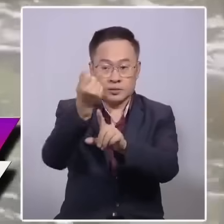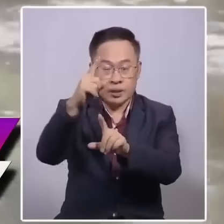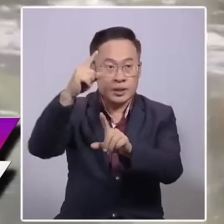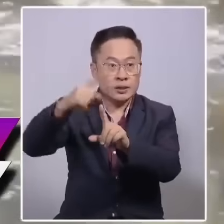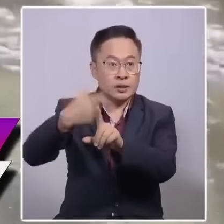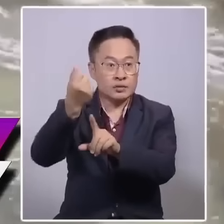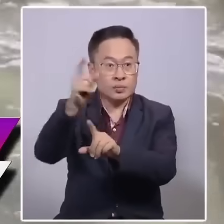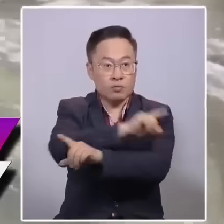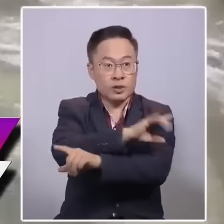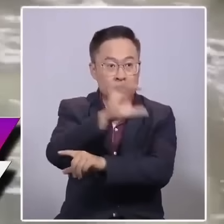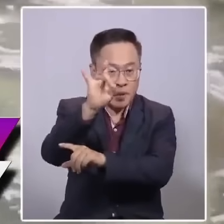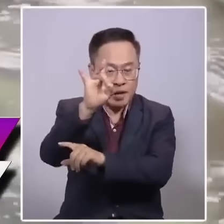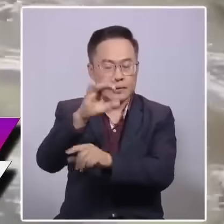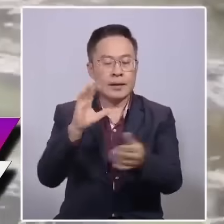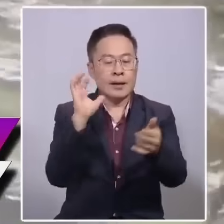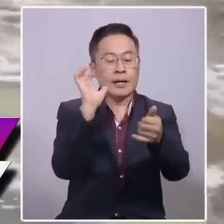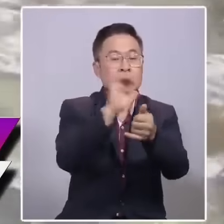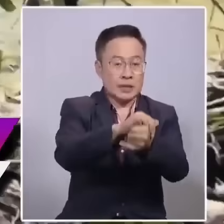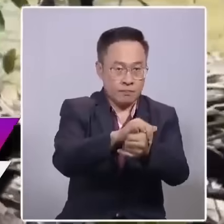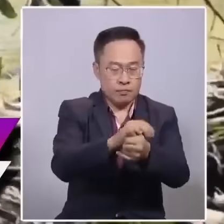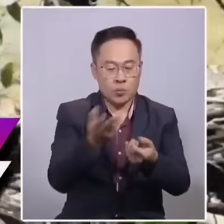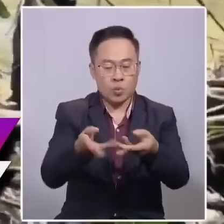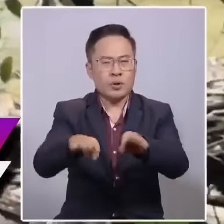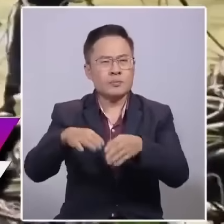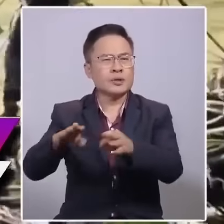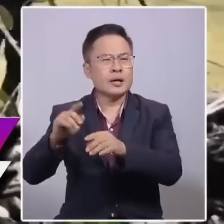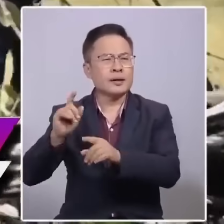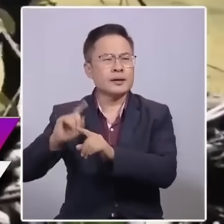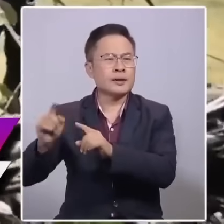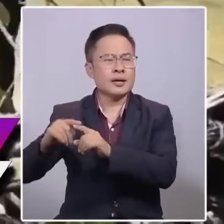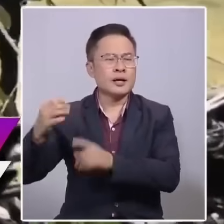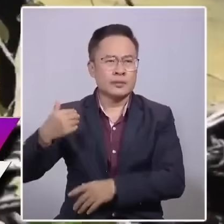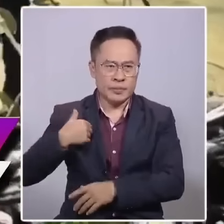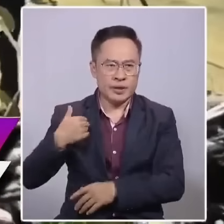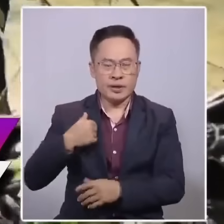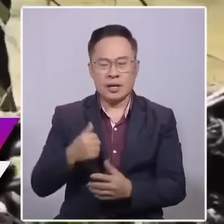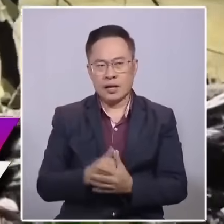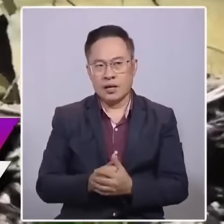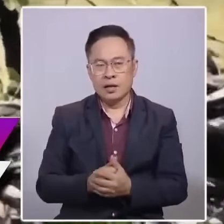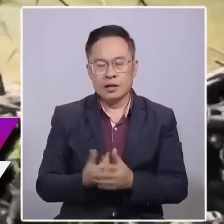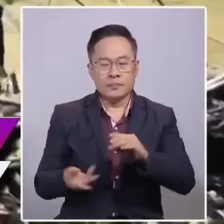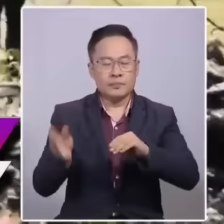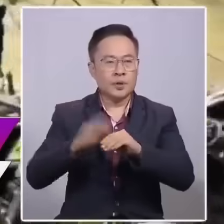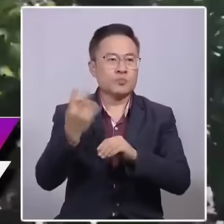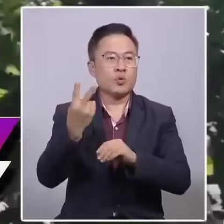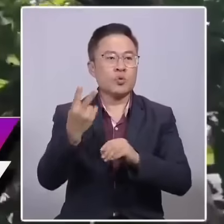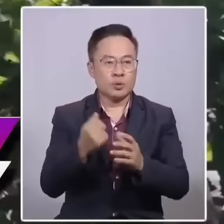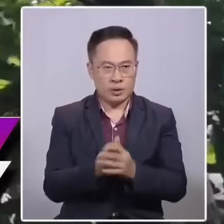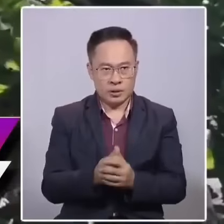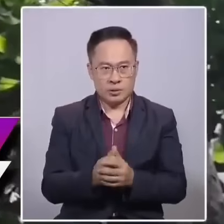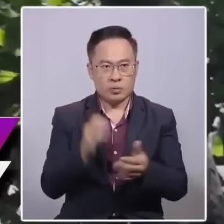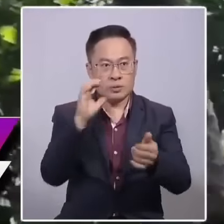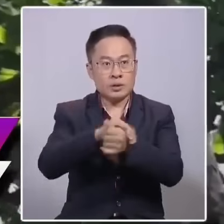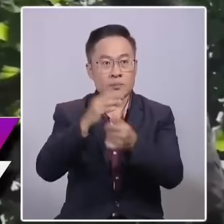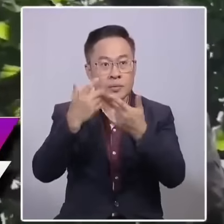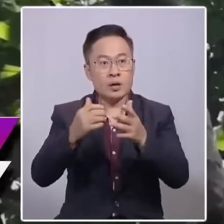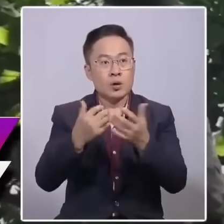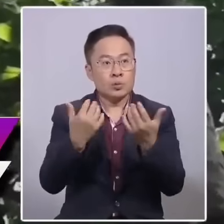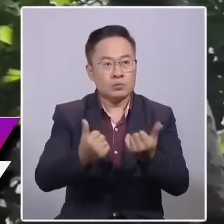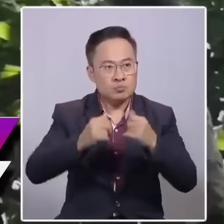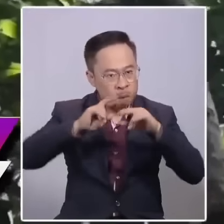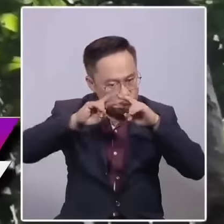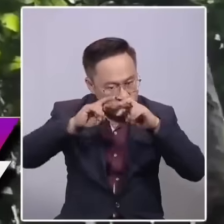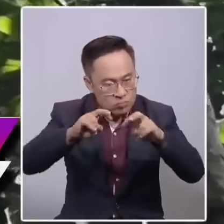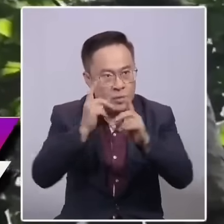มานะครับมีการจับกุมขบวนการของเสี่ยแป้งนาโหนดที่หลบหนีไปเนี่ยเพิ่มอีก 2คนจากนั้นก็มีปฏิบัติการไล่